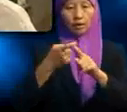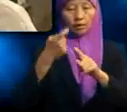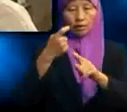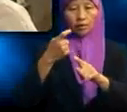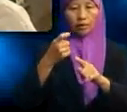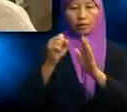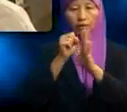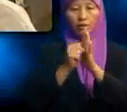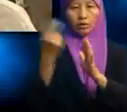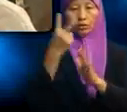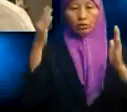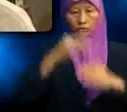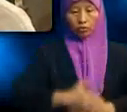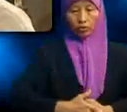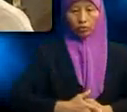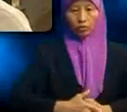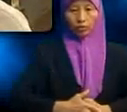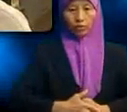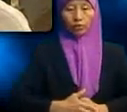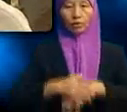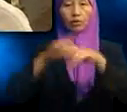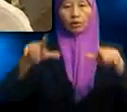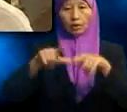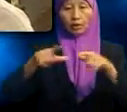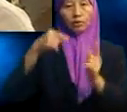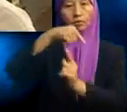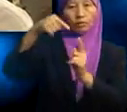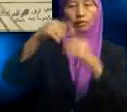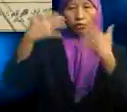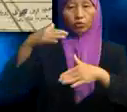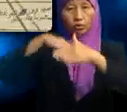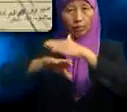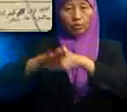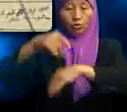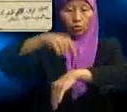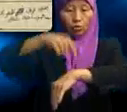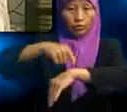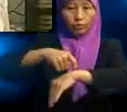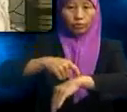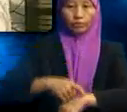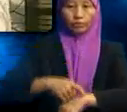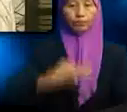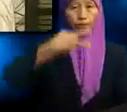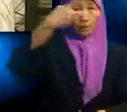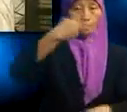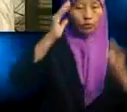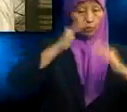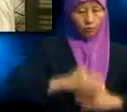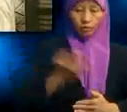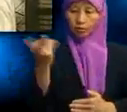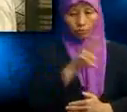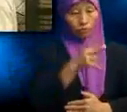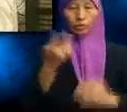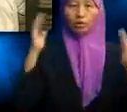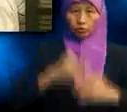syarat. Kedua-dua solat itu dilakukan apabila sudah masuk waktu. Kedua-dua solat ini